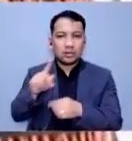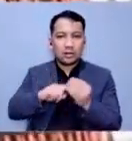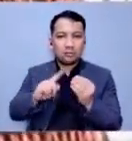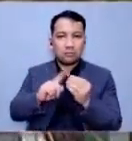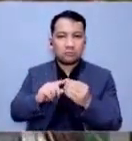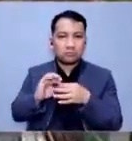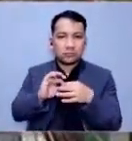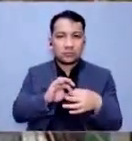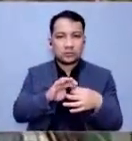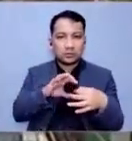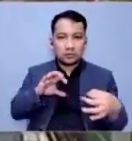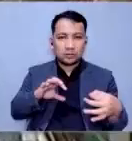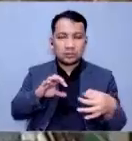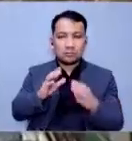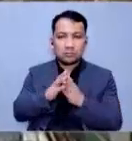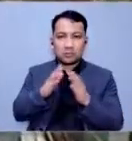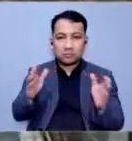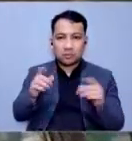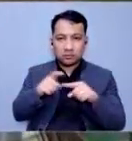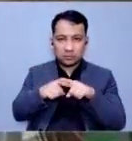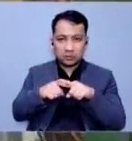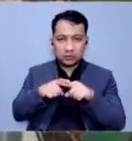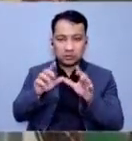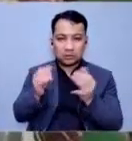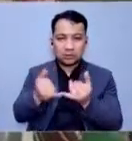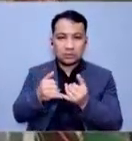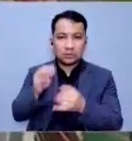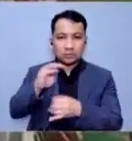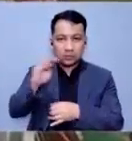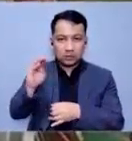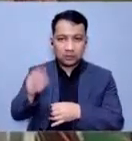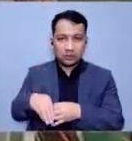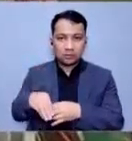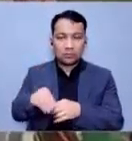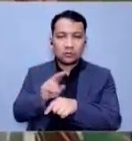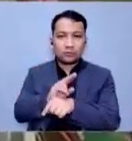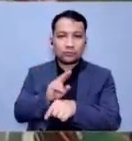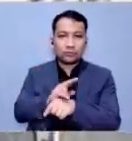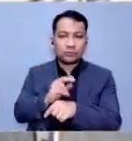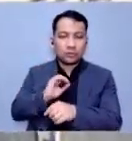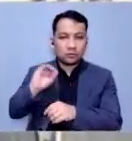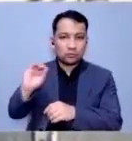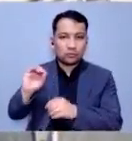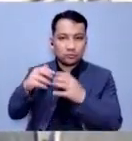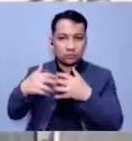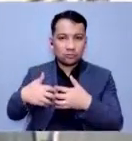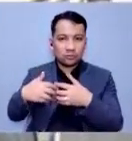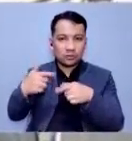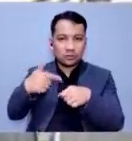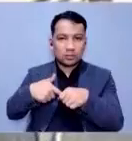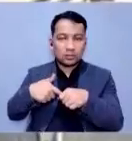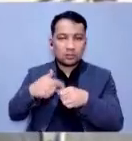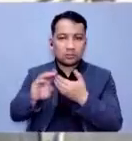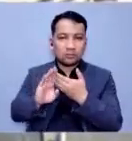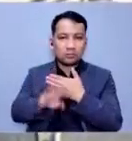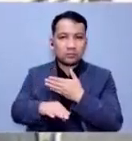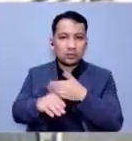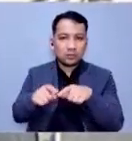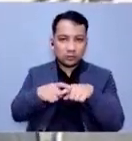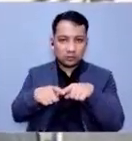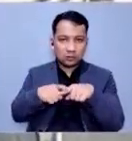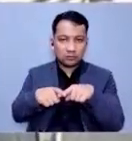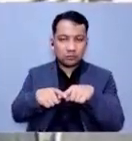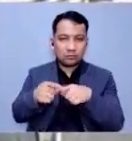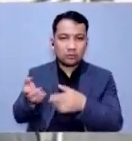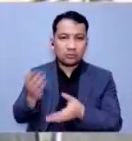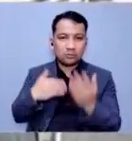kumakalas muna ang mga malalaking establishmento sa Meralco at gumagamit ng sariling generator para makabawas ng konsumo. Hinikayat